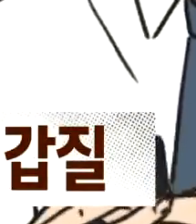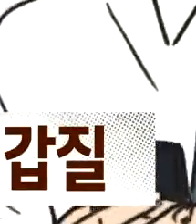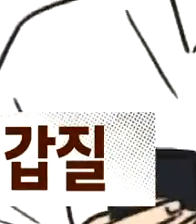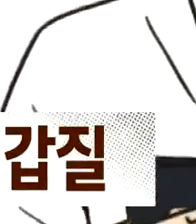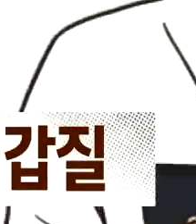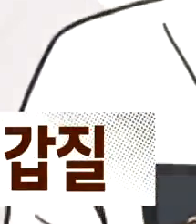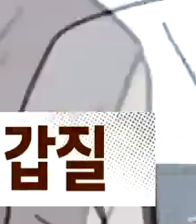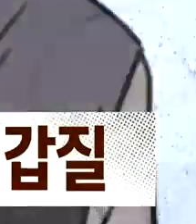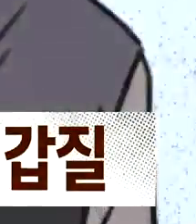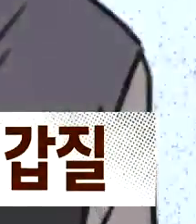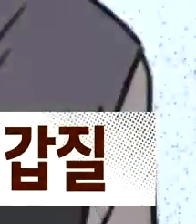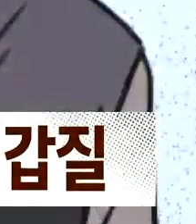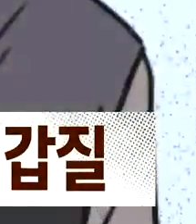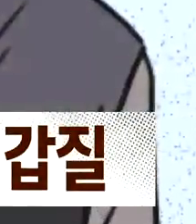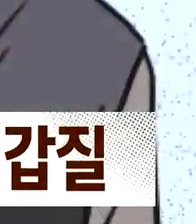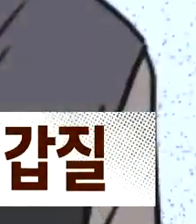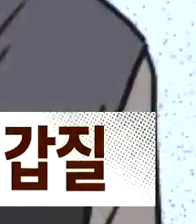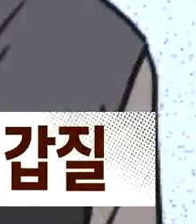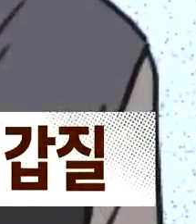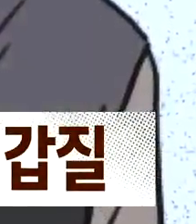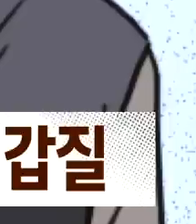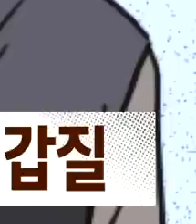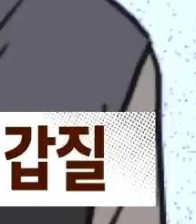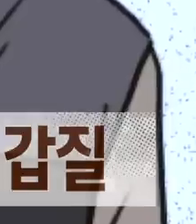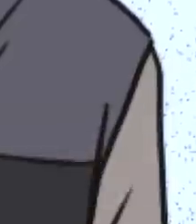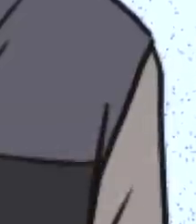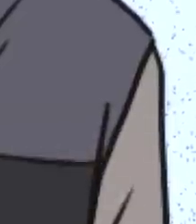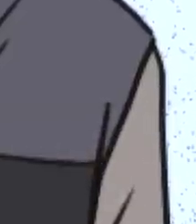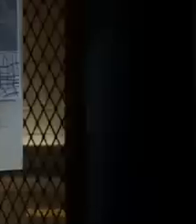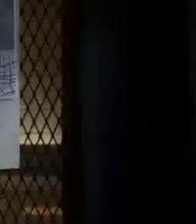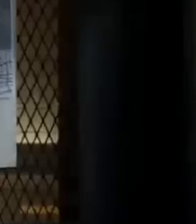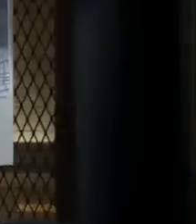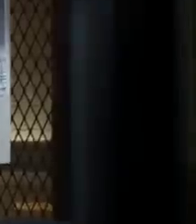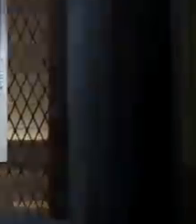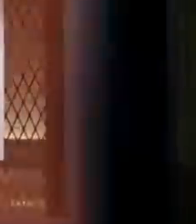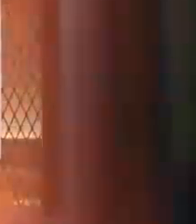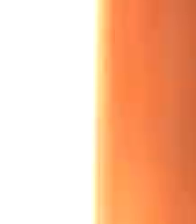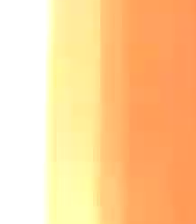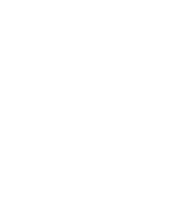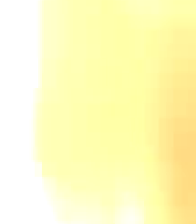비유하며 막말을 퍼붓고 노동조합 탈퇴를 강요한 것으로 알려졌습니다.